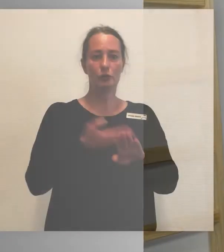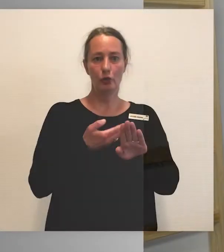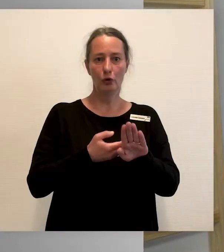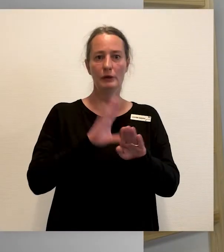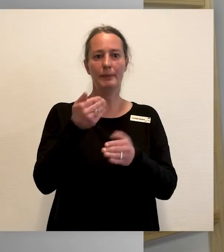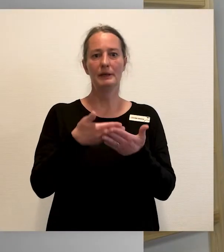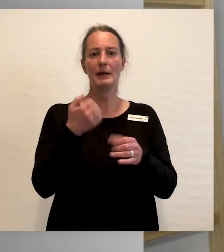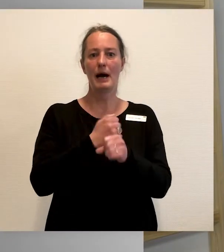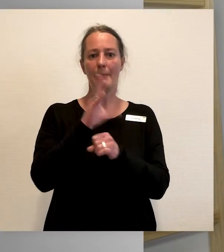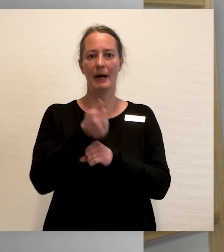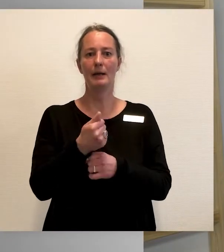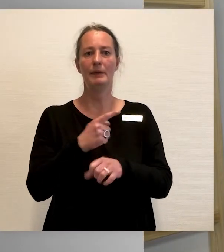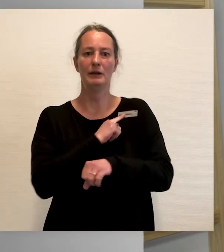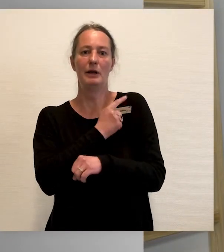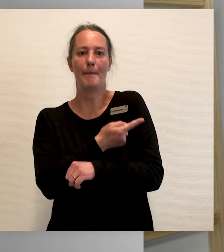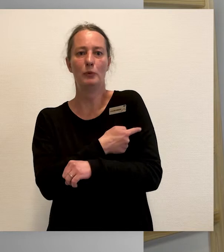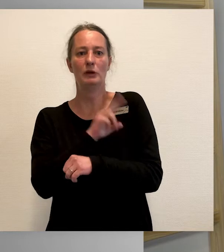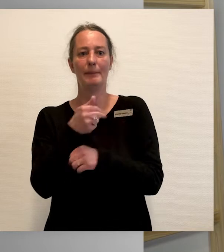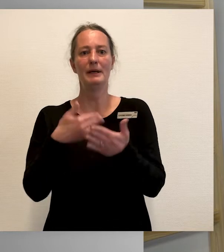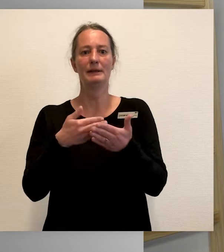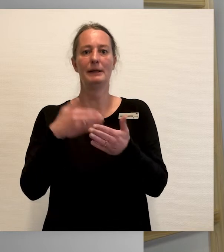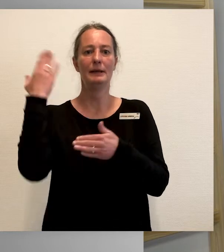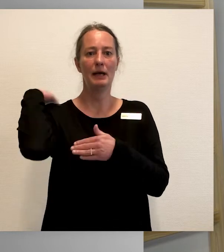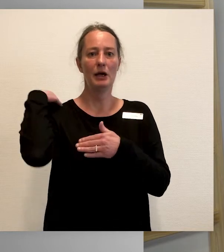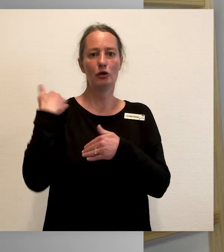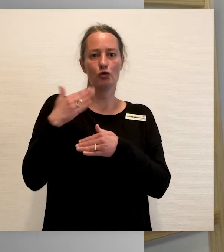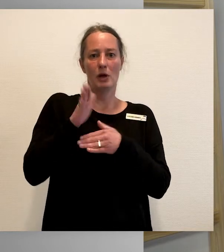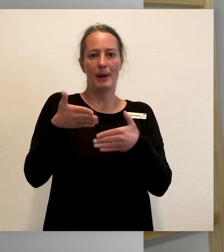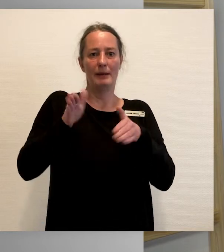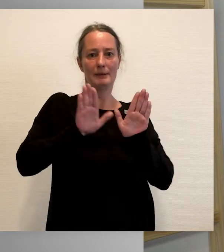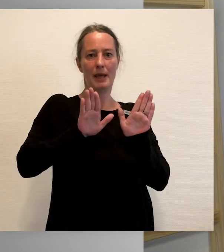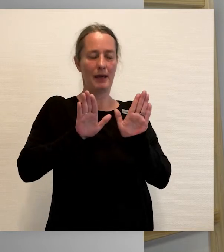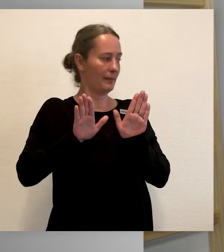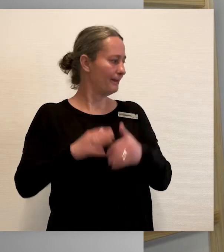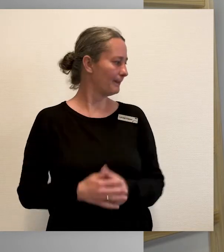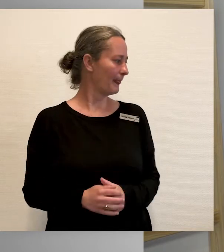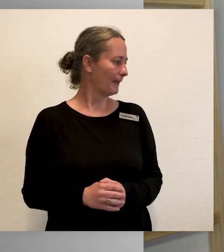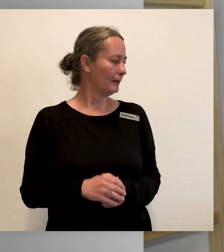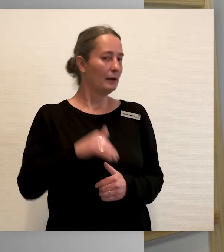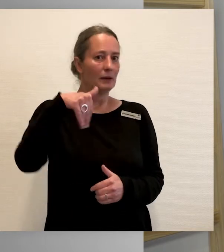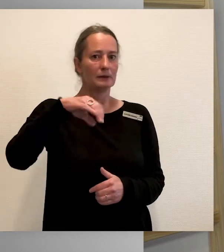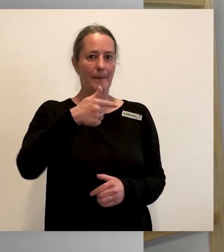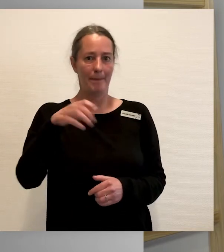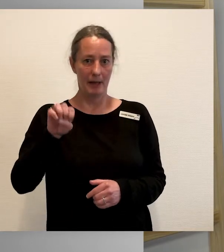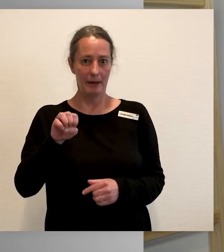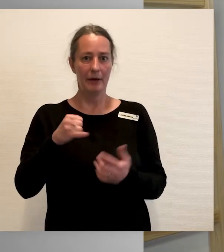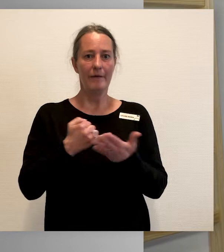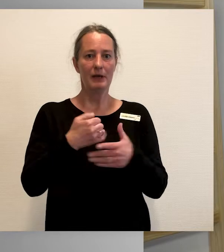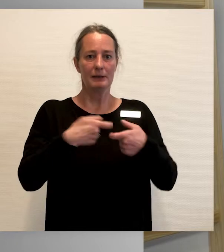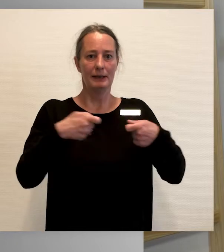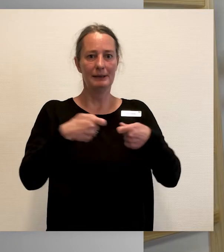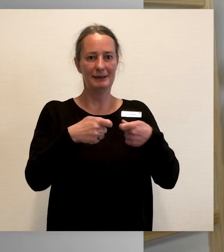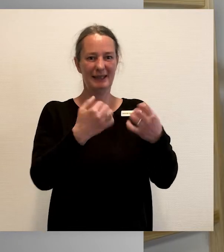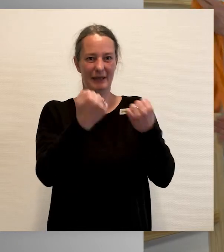Den næste øvelse er med til at arbejde med de muskler, der er med til at holde skulderbladene tilbage og skuldrene tilbage i den ideelle stilling. Så med det, hvis du sætter